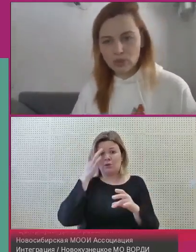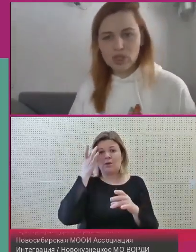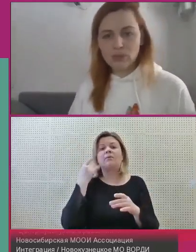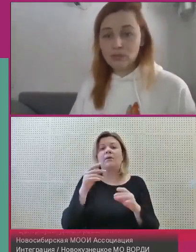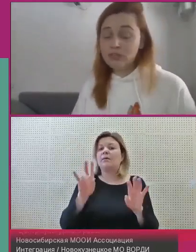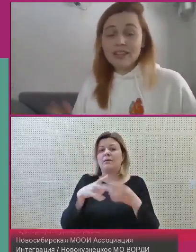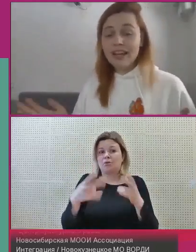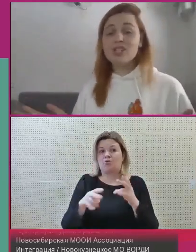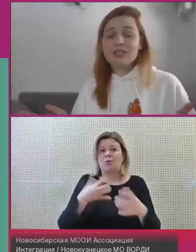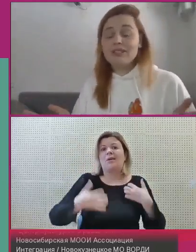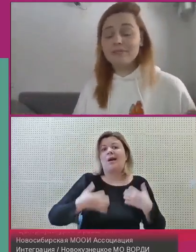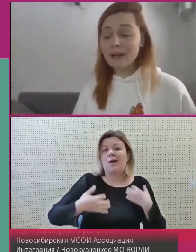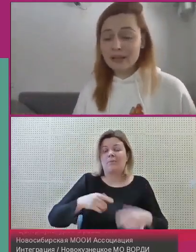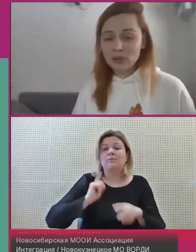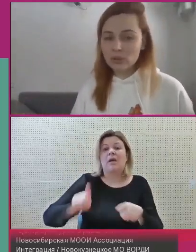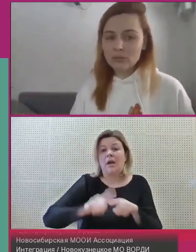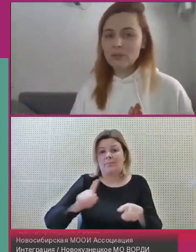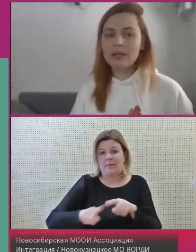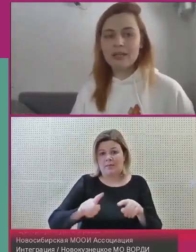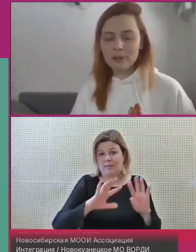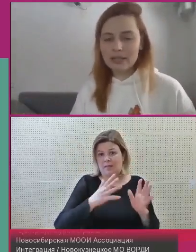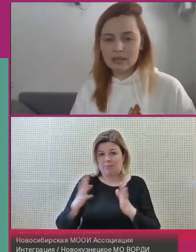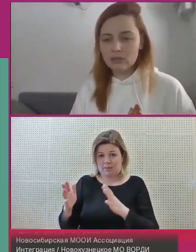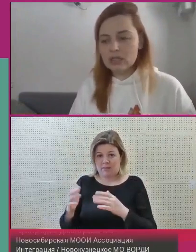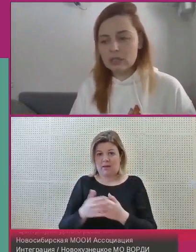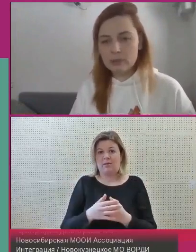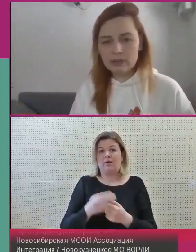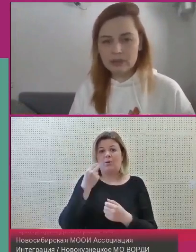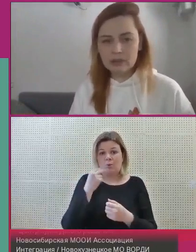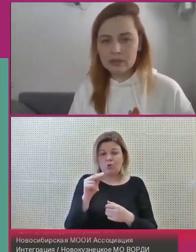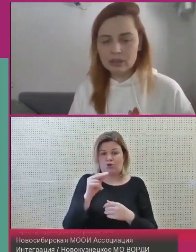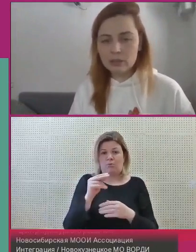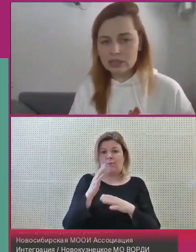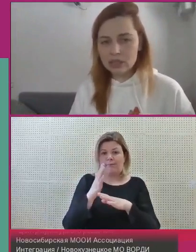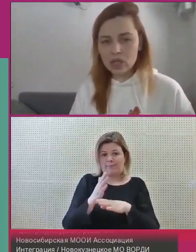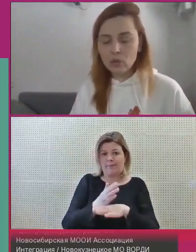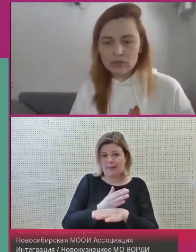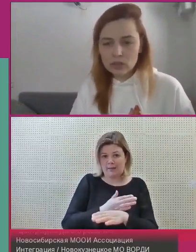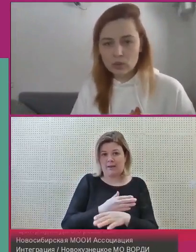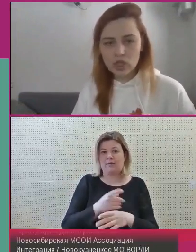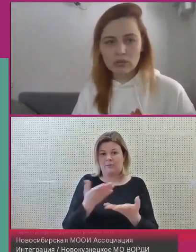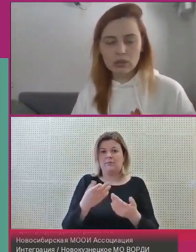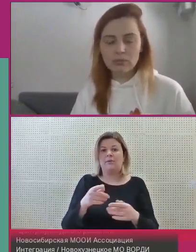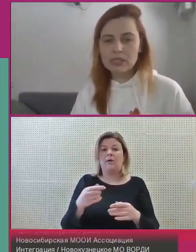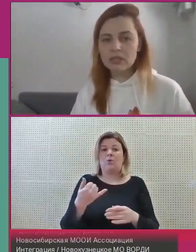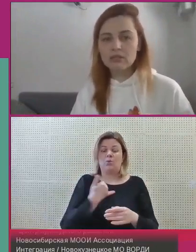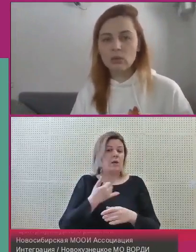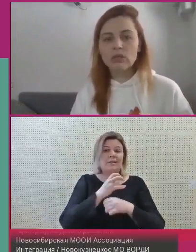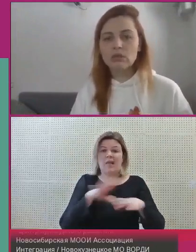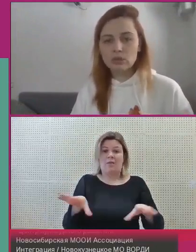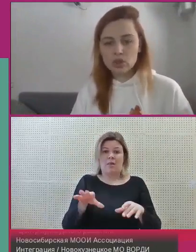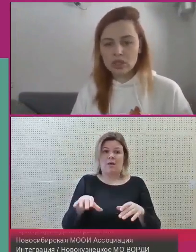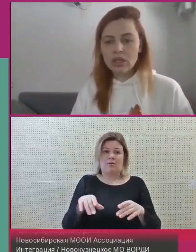по зернышкам. Наш проект, он именно про это. У нас не было стремительных шагов, за исключением там,